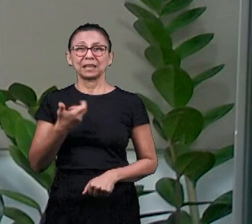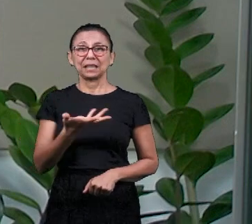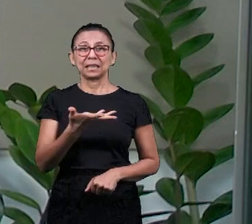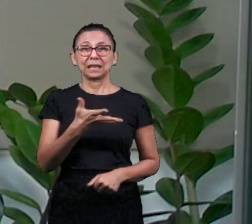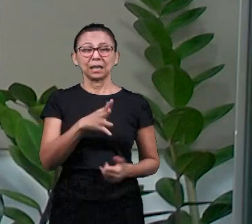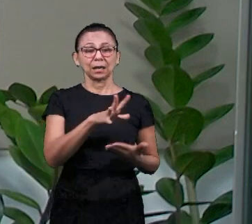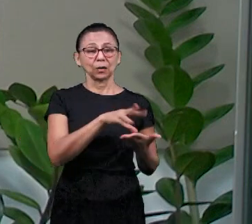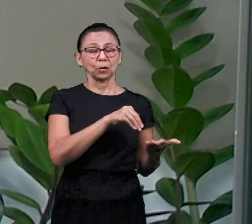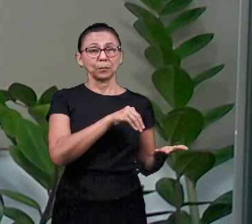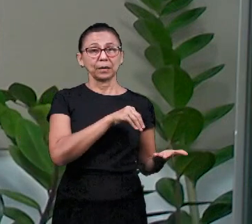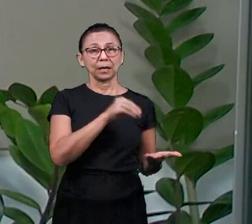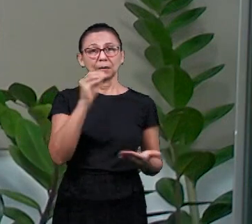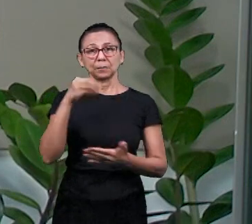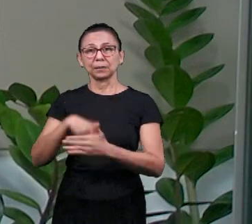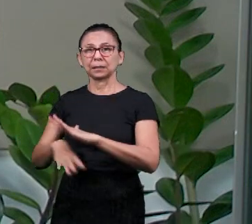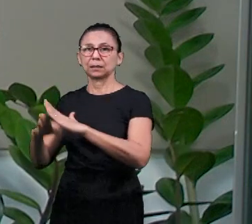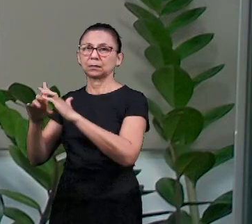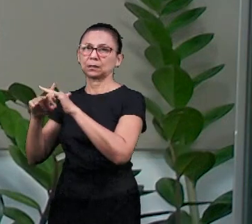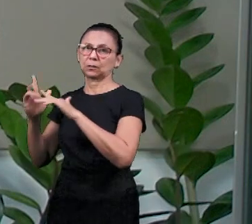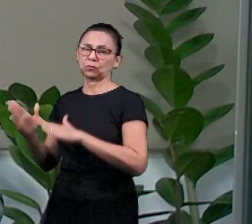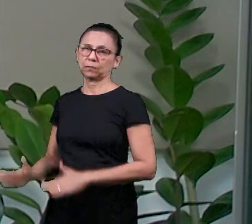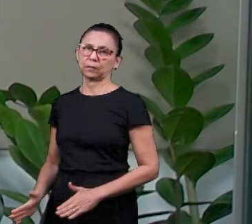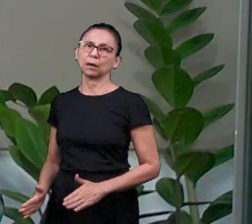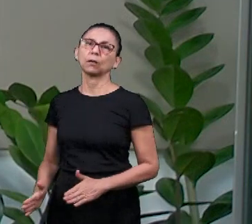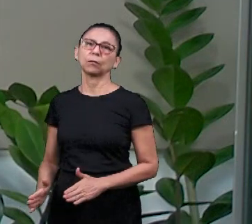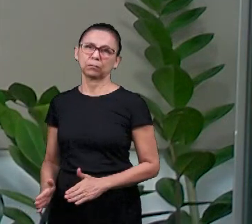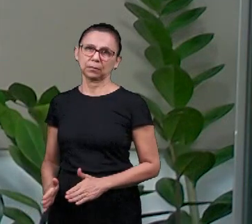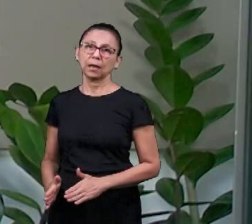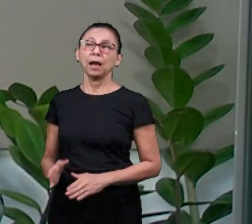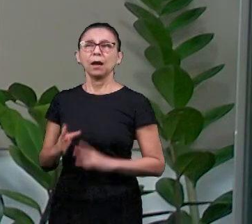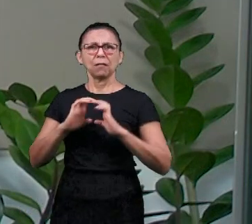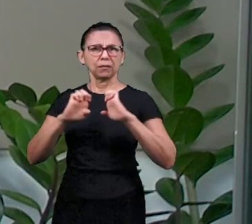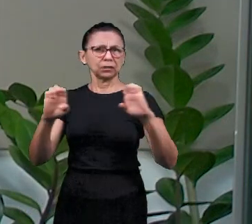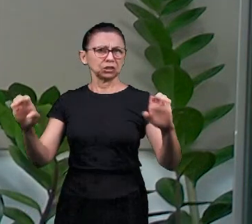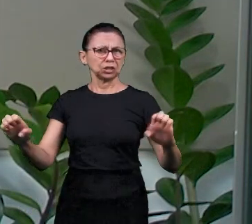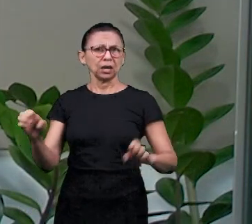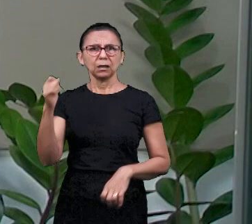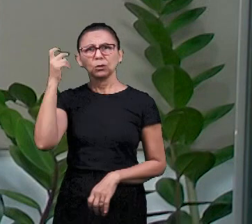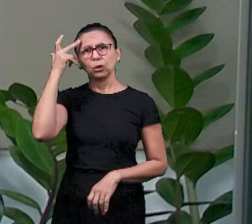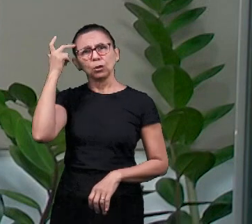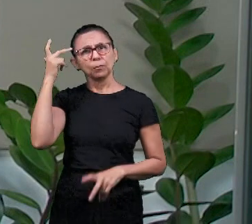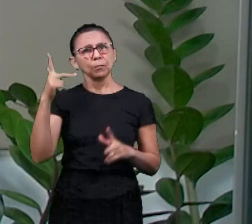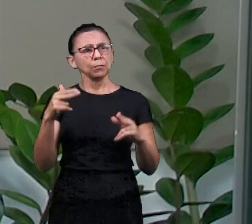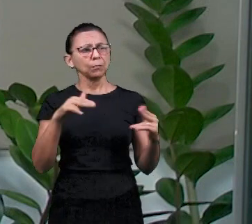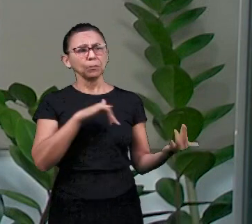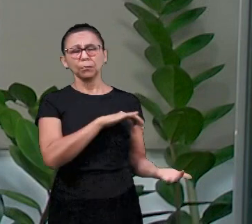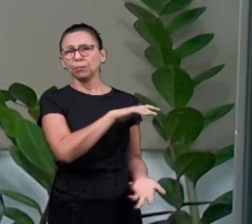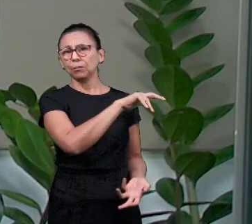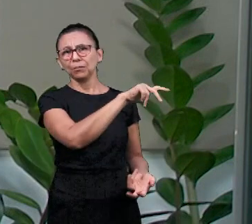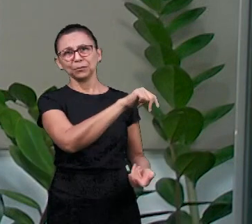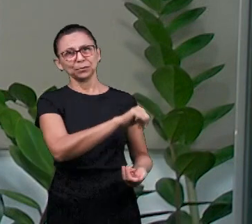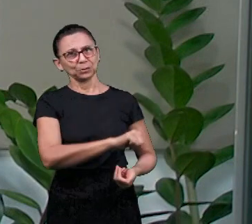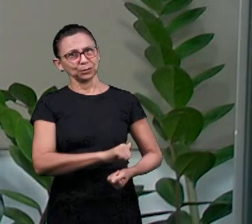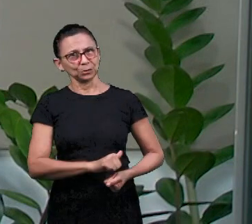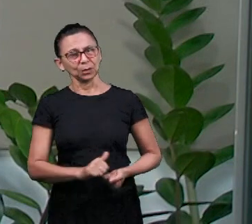ils ont ramené cela à l'intérieur de l'Évangile pour dire que l'Évangile, c'est comme le monde. Et quelques-uns